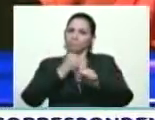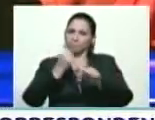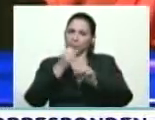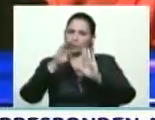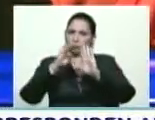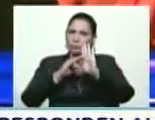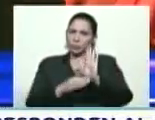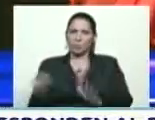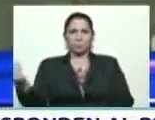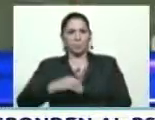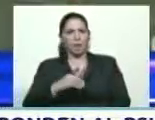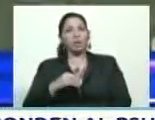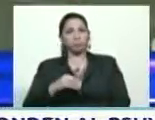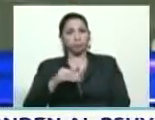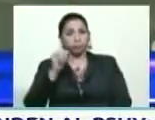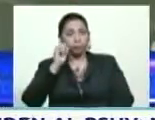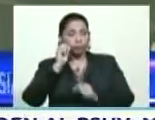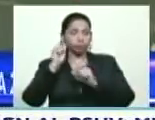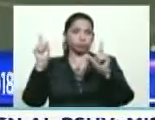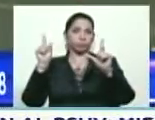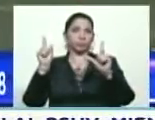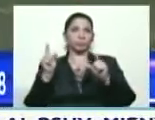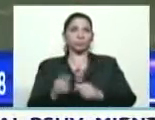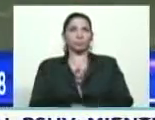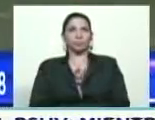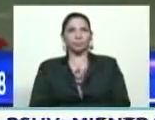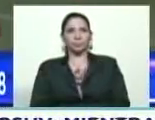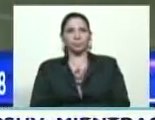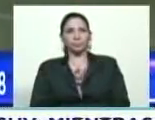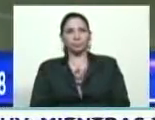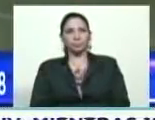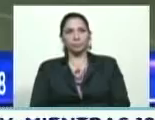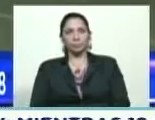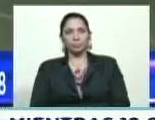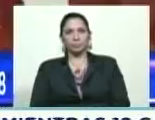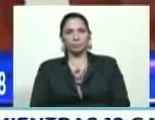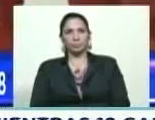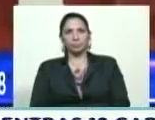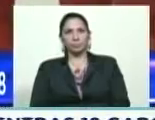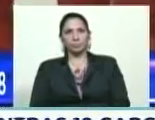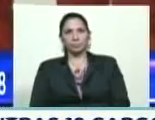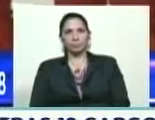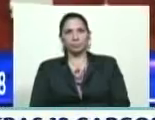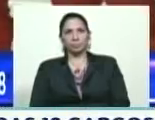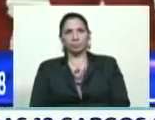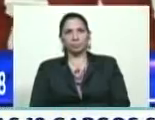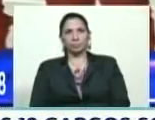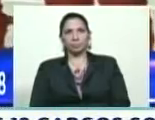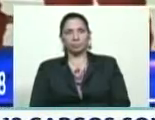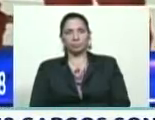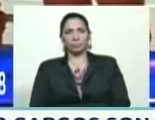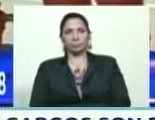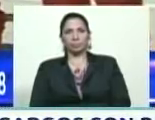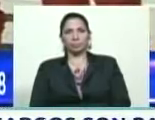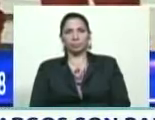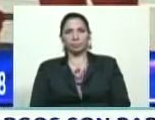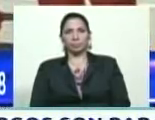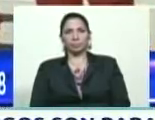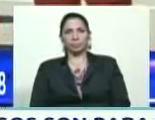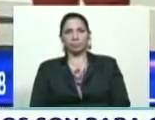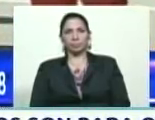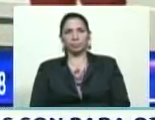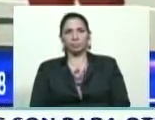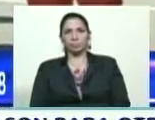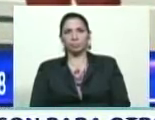más de admirar. Мы также с большим удовольствием принимаем участие в военных играх и учениях, которые